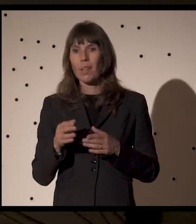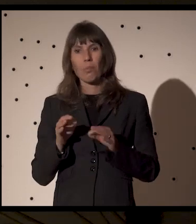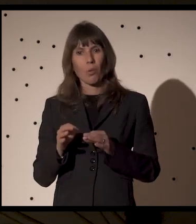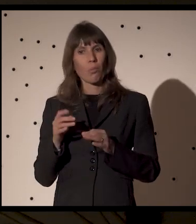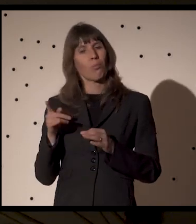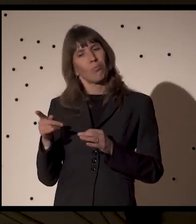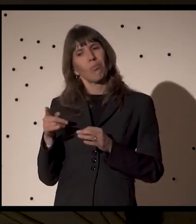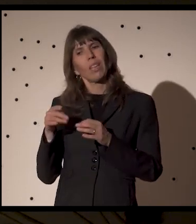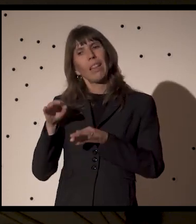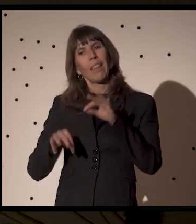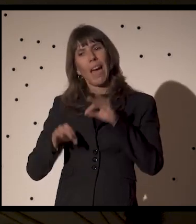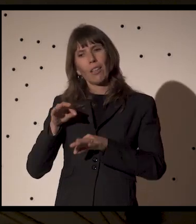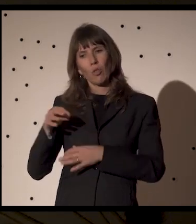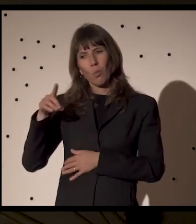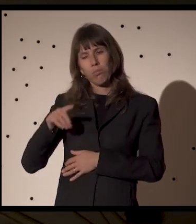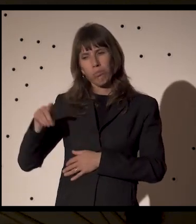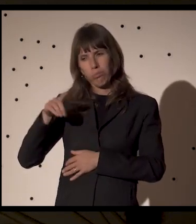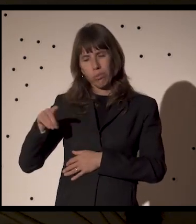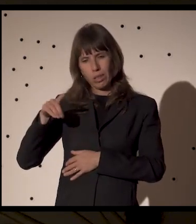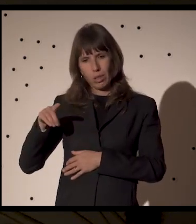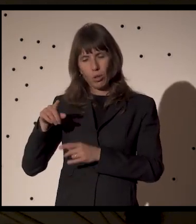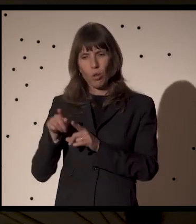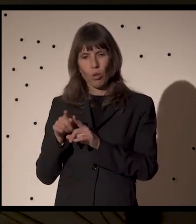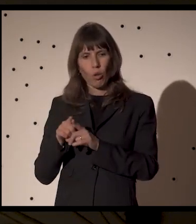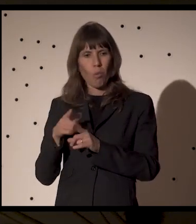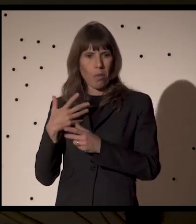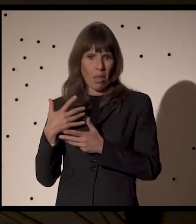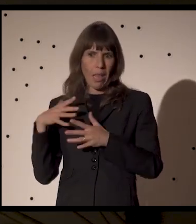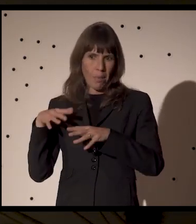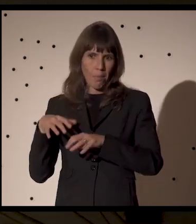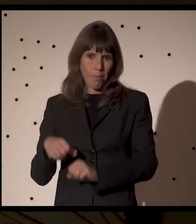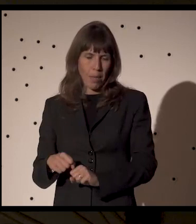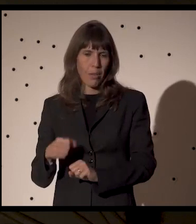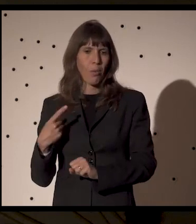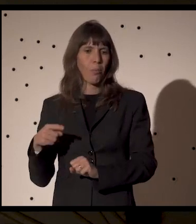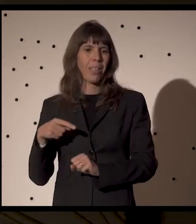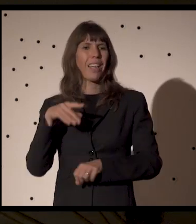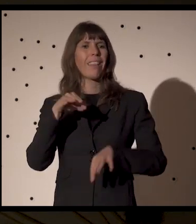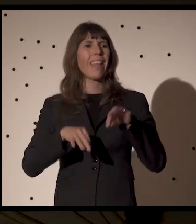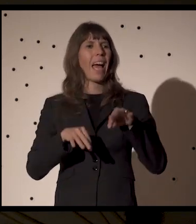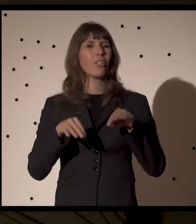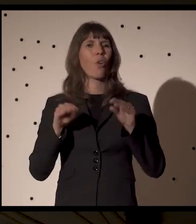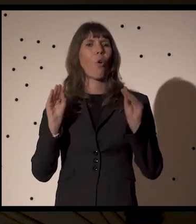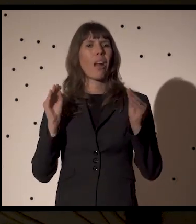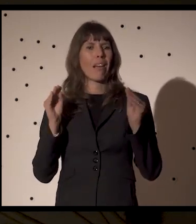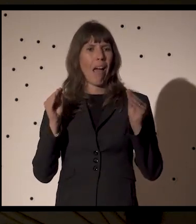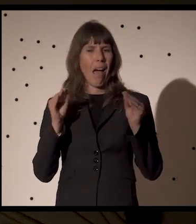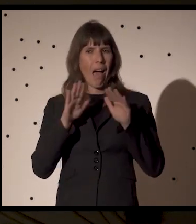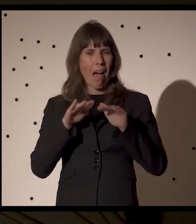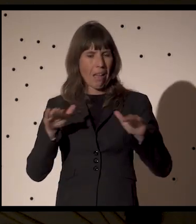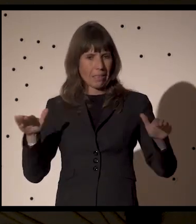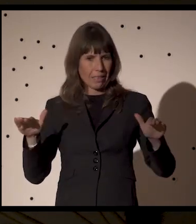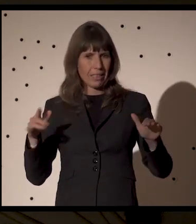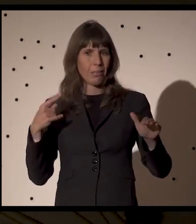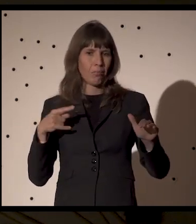produttivo del piccolo dedicata al teatro ragazzi all'esperienza con le scuole e qui mi preme